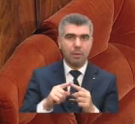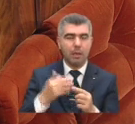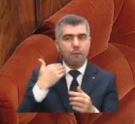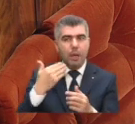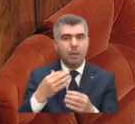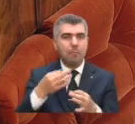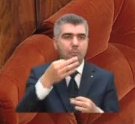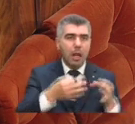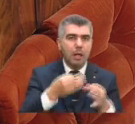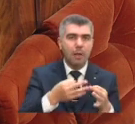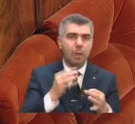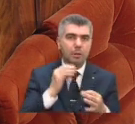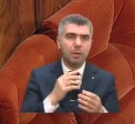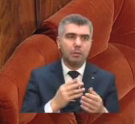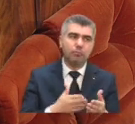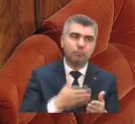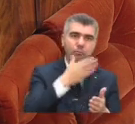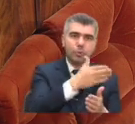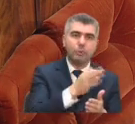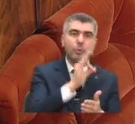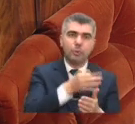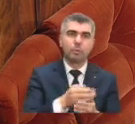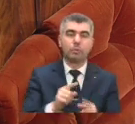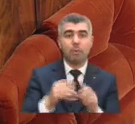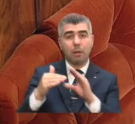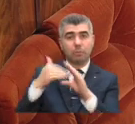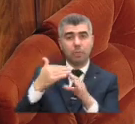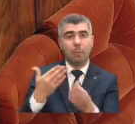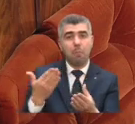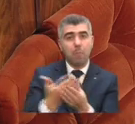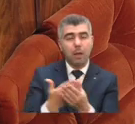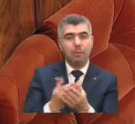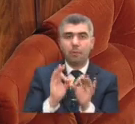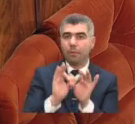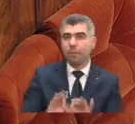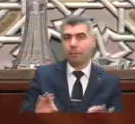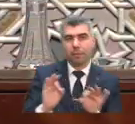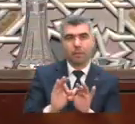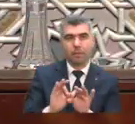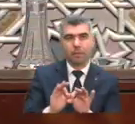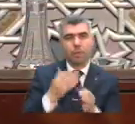راه مفتوحة والنيابة مفتوحة العامة. وبالمناسبة أنا لم أتوصل بأي ملف. شكرا سيد نايب. شكرا سيد وزير.